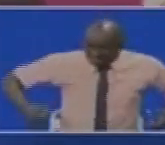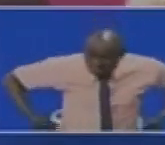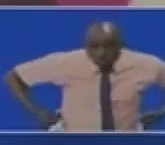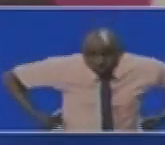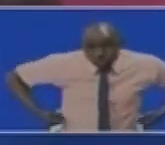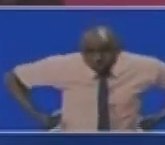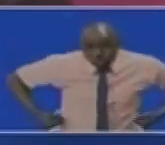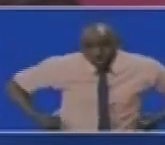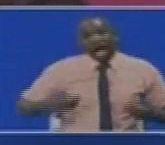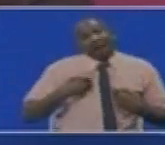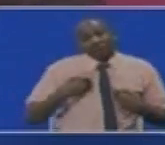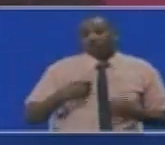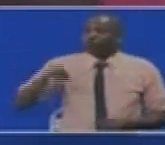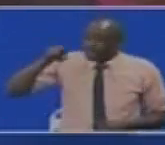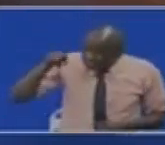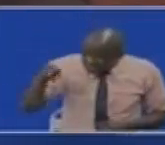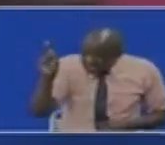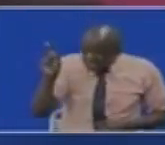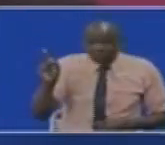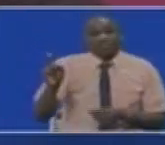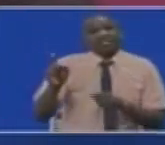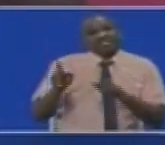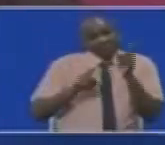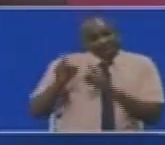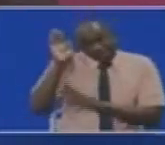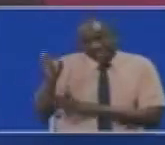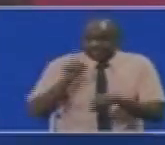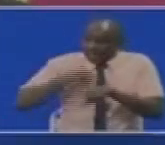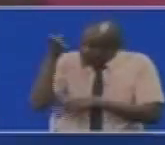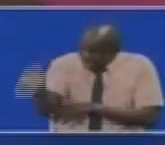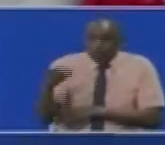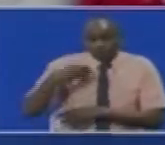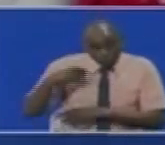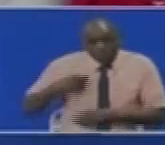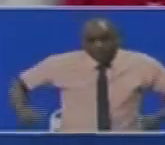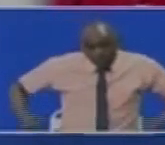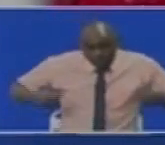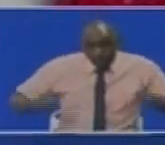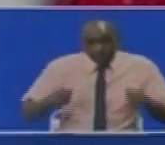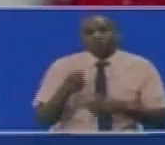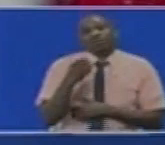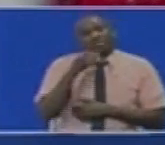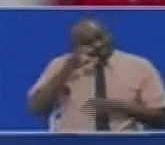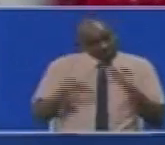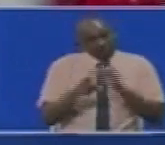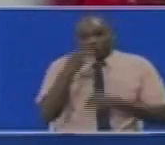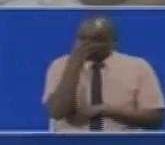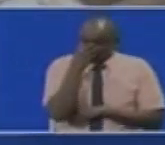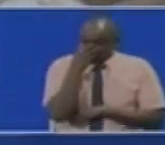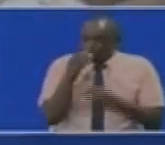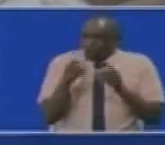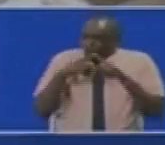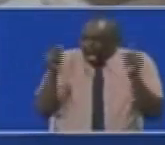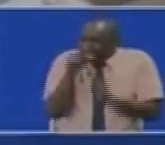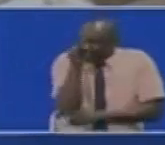wote. Wewe ni safari yako kubeba William Ruto. Matamshi haya ya kiongozi wa wengi bungeni